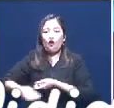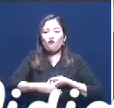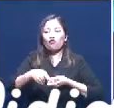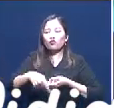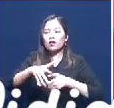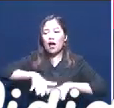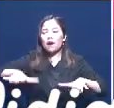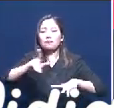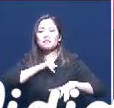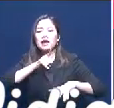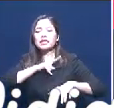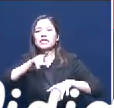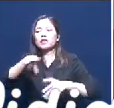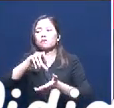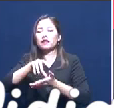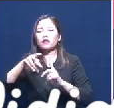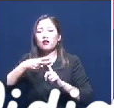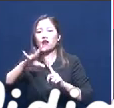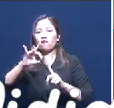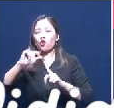pribadinya, Palm Beach, Florida.